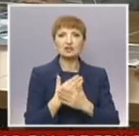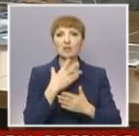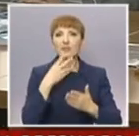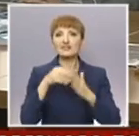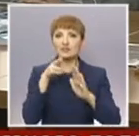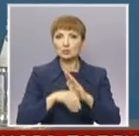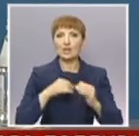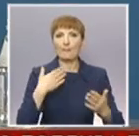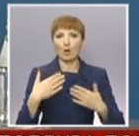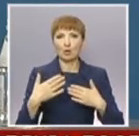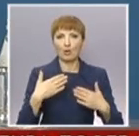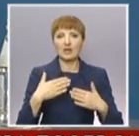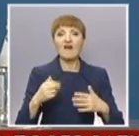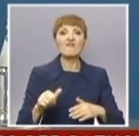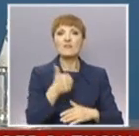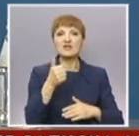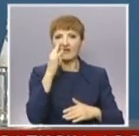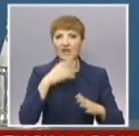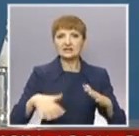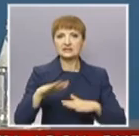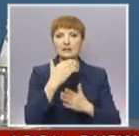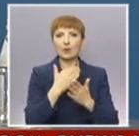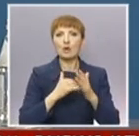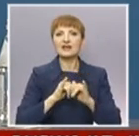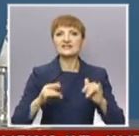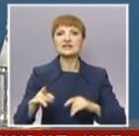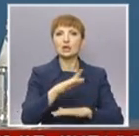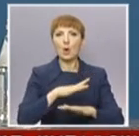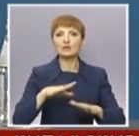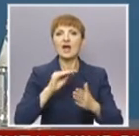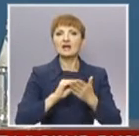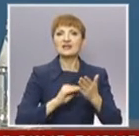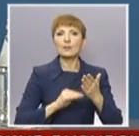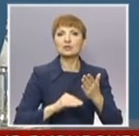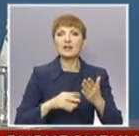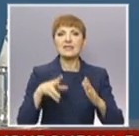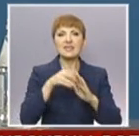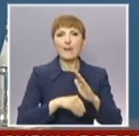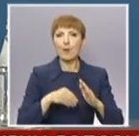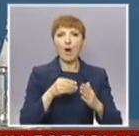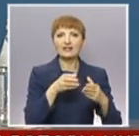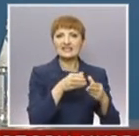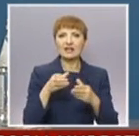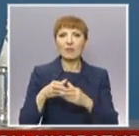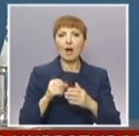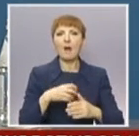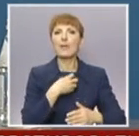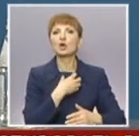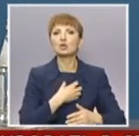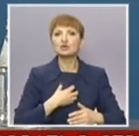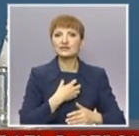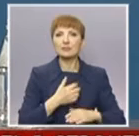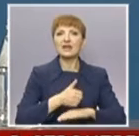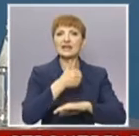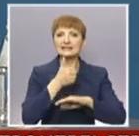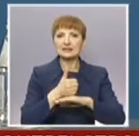и подходам. Впервые в нашей стране программа развития региона разработана не по отраслевому подходу, а по ключевым